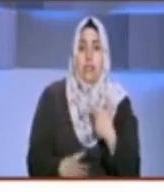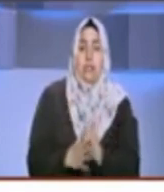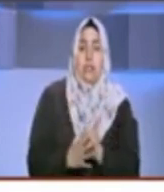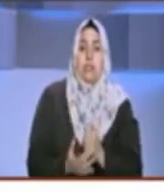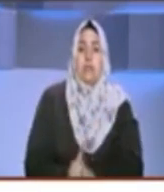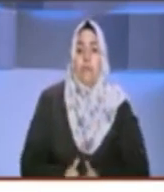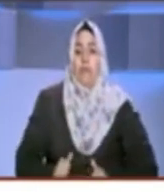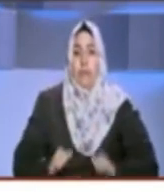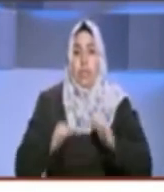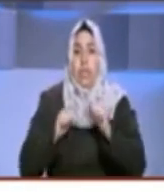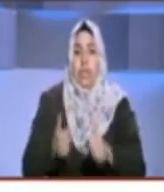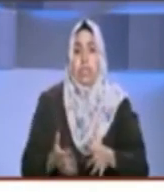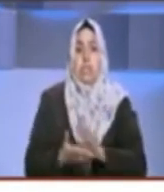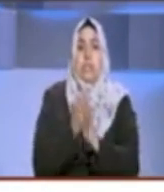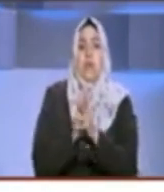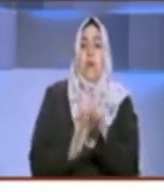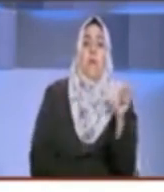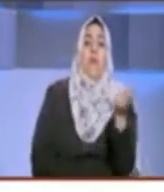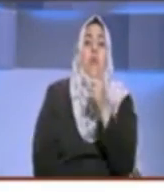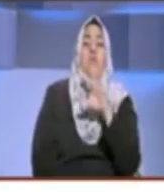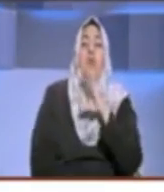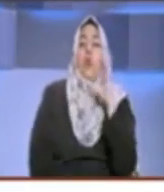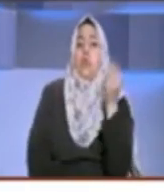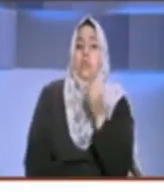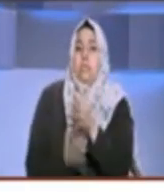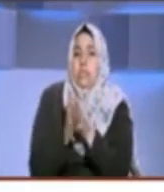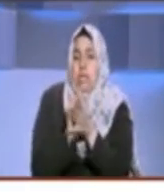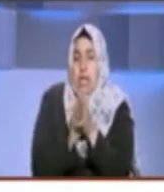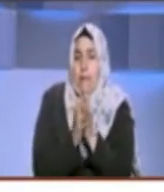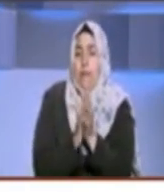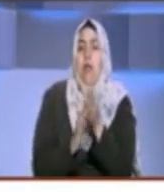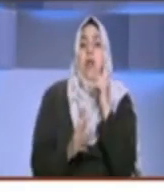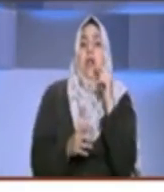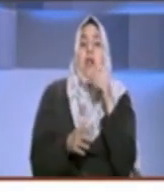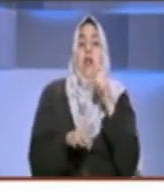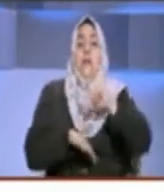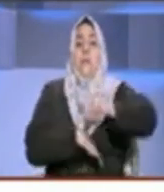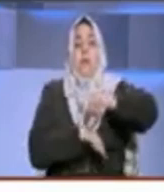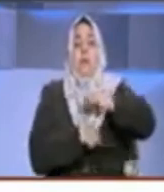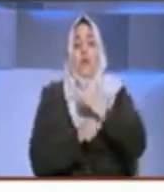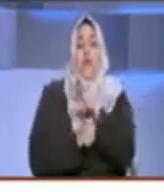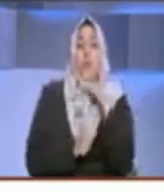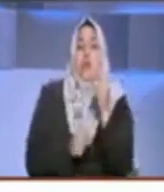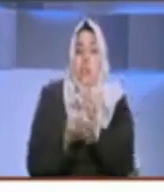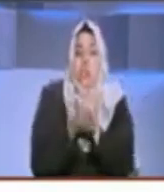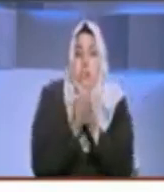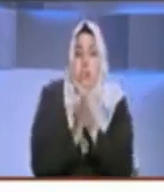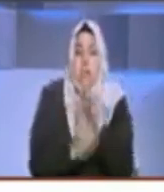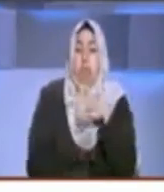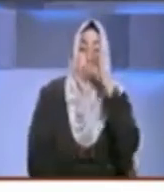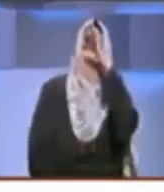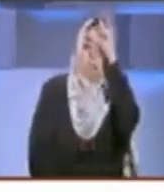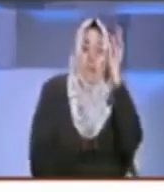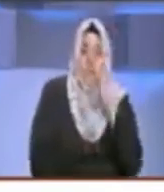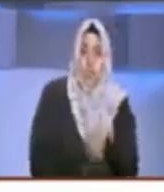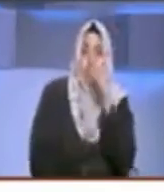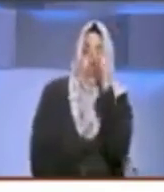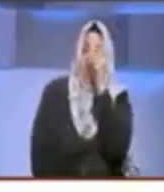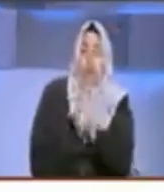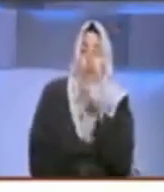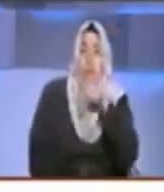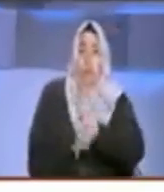مزدحمة بالضرورة، مواصلات كلها زحمة، الأماكن الشغل كلها زحمة، فأنا ما أقدرش أتأكد إذا كنت هبقى في مكان فيه مخالط لشخص مريض ولا